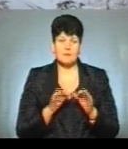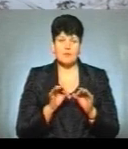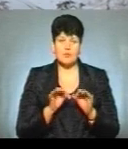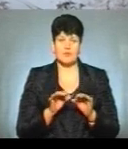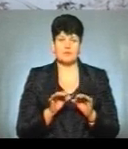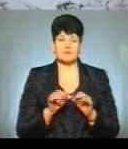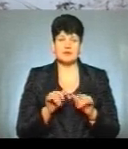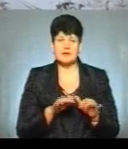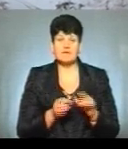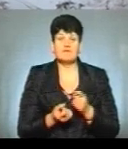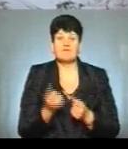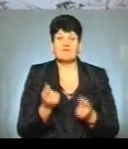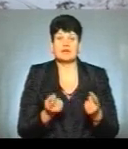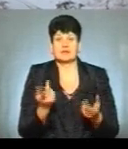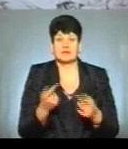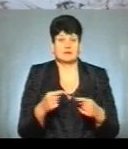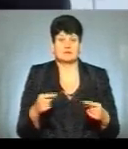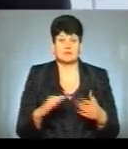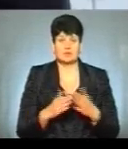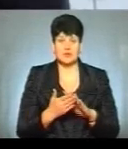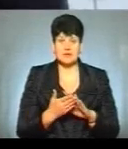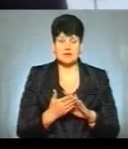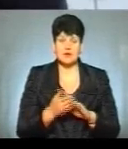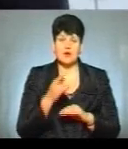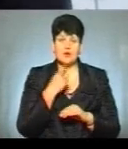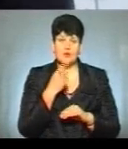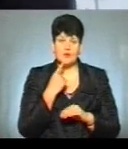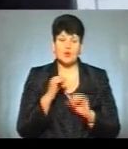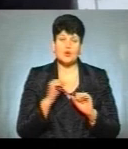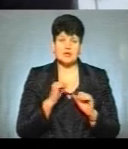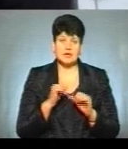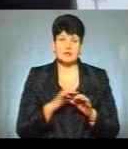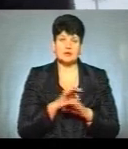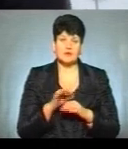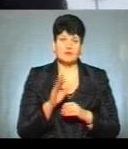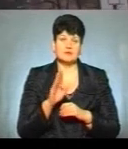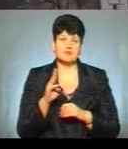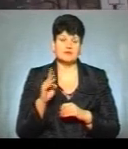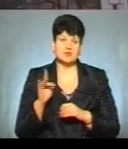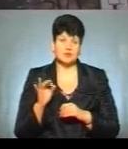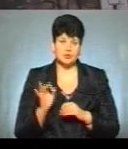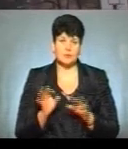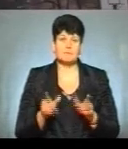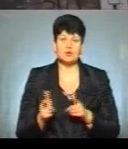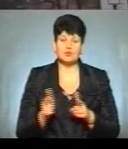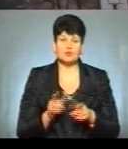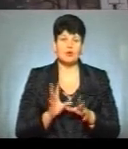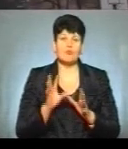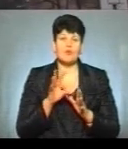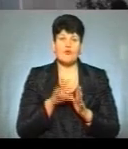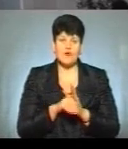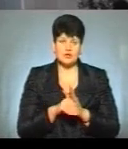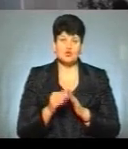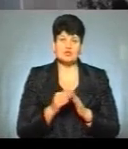дій при виникненні тої чи іншої ситуації. За словами координатора проєкту Володимира Шевченка, підготовку до запровадження